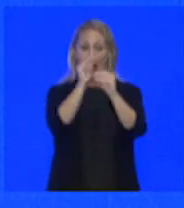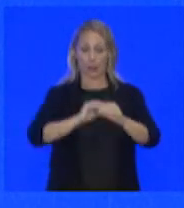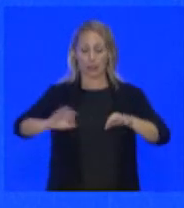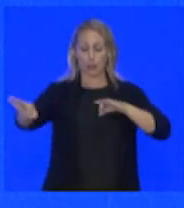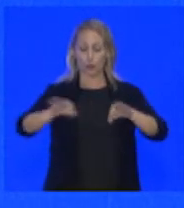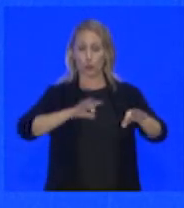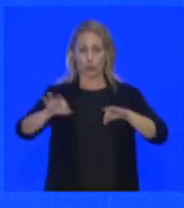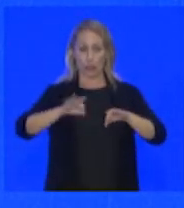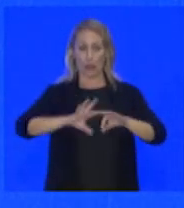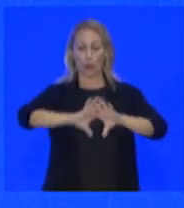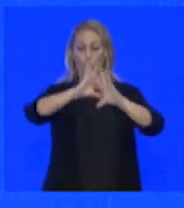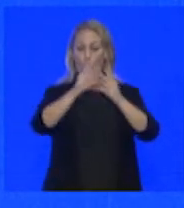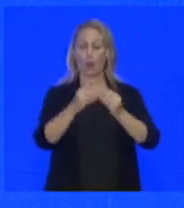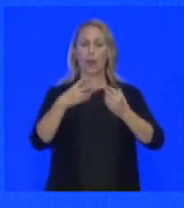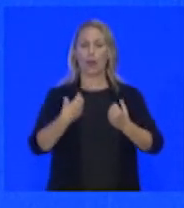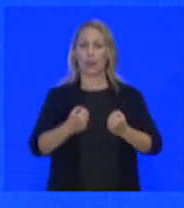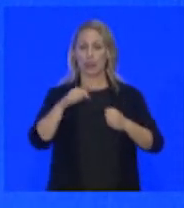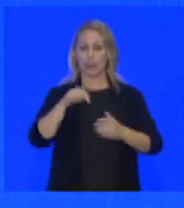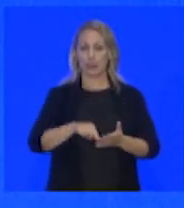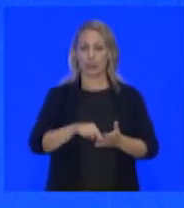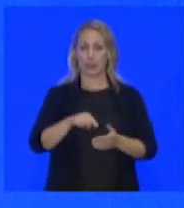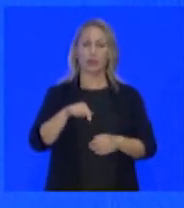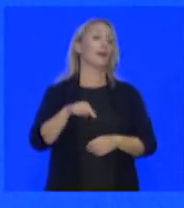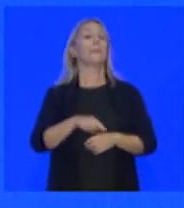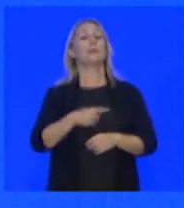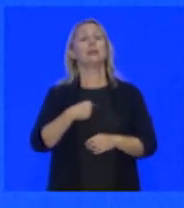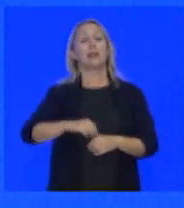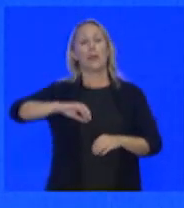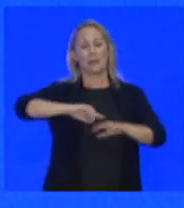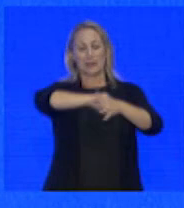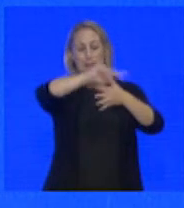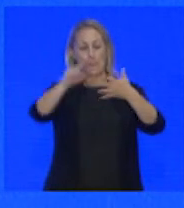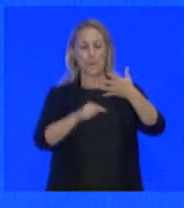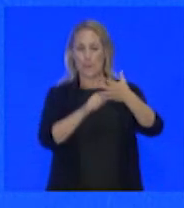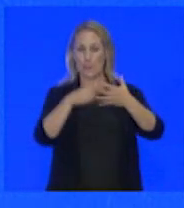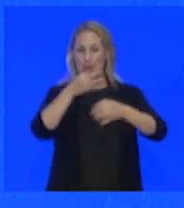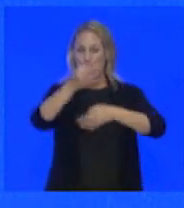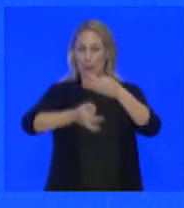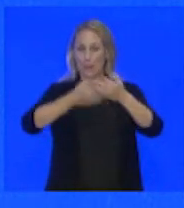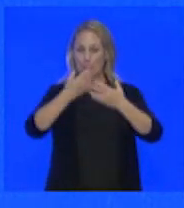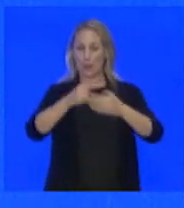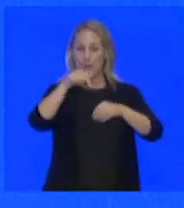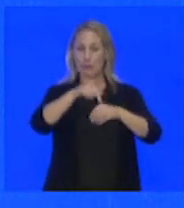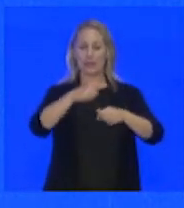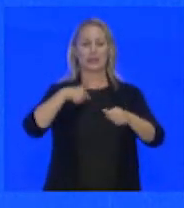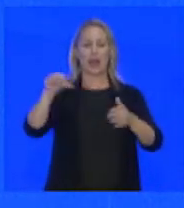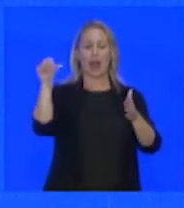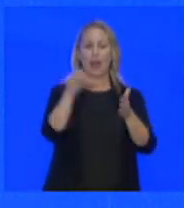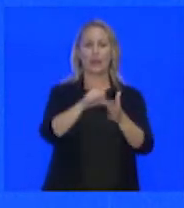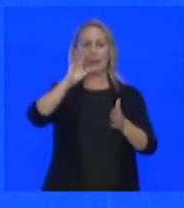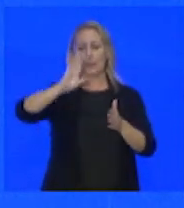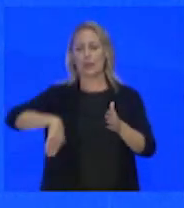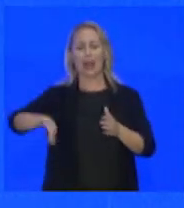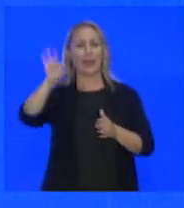τους οδικούς άξονες, τις επεκτάσεις του μετρό, τα 5 μεγάλα εμβληματικά έργα σε Αθήνα, Πειραιά και Θεσσαλονίκη, τα